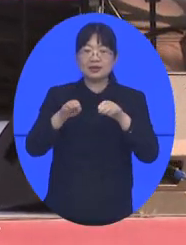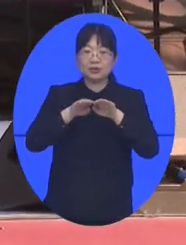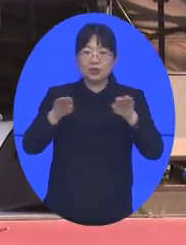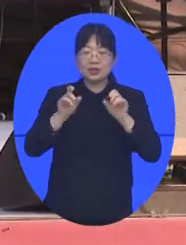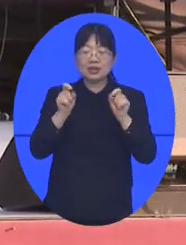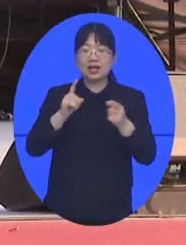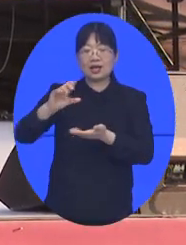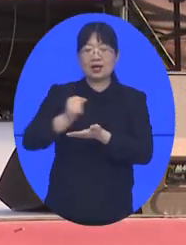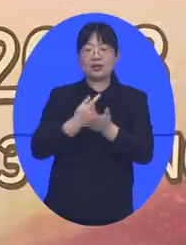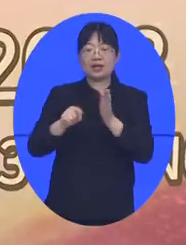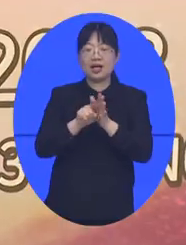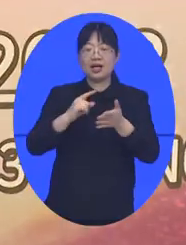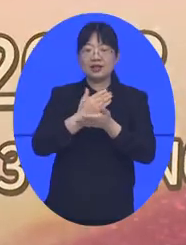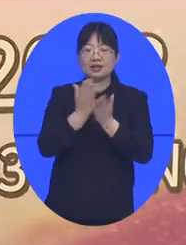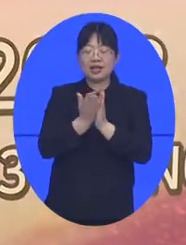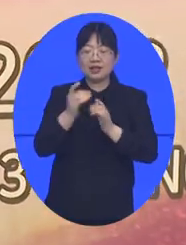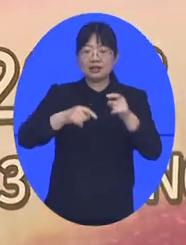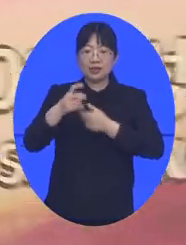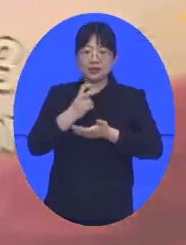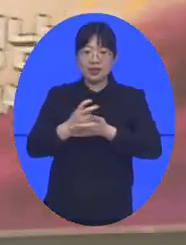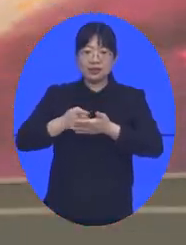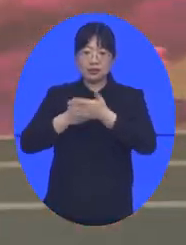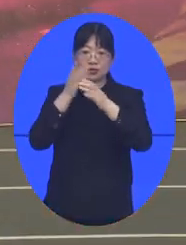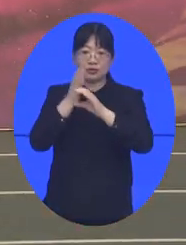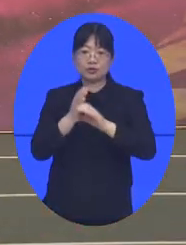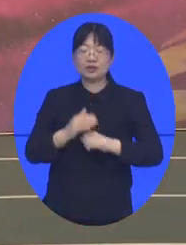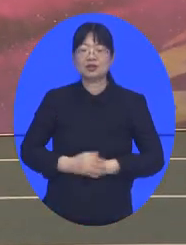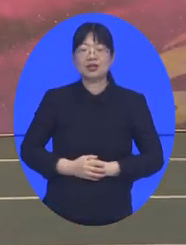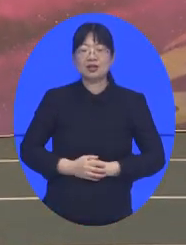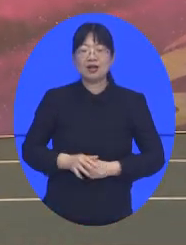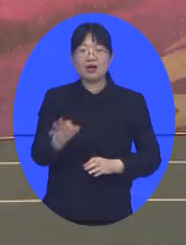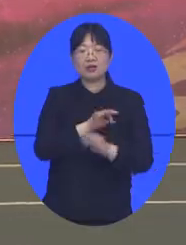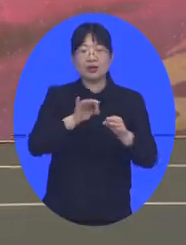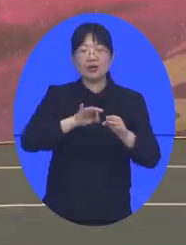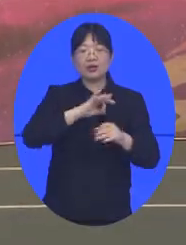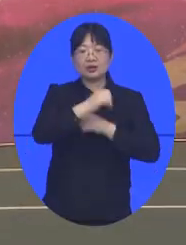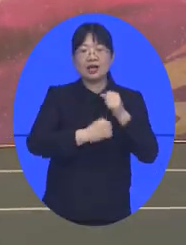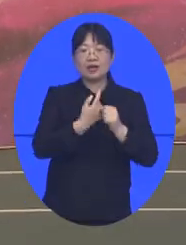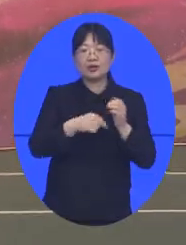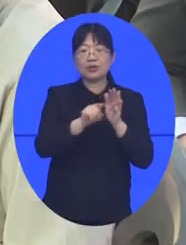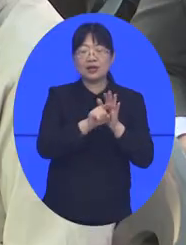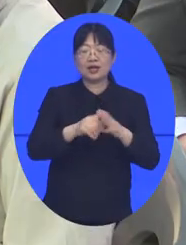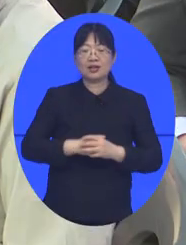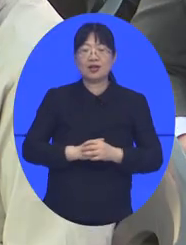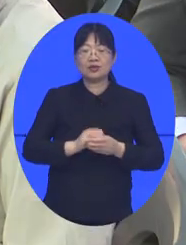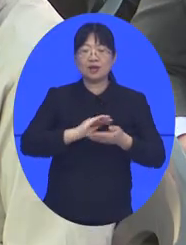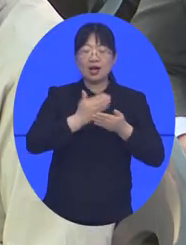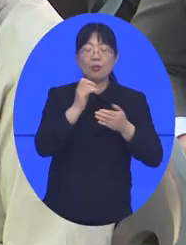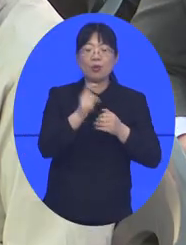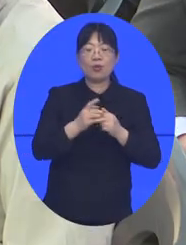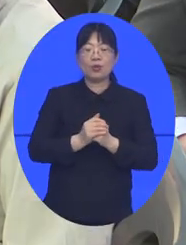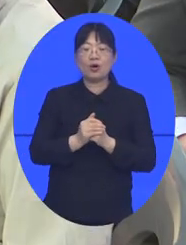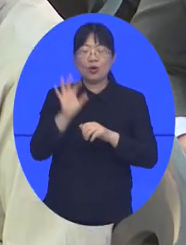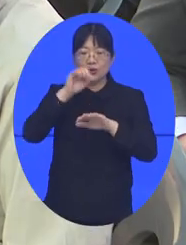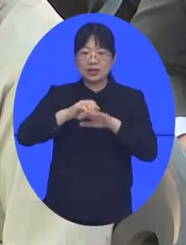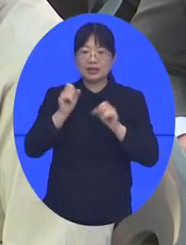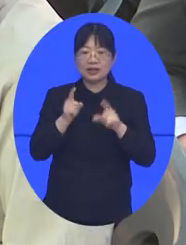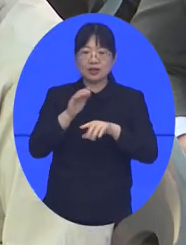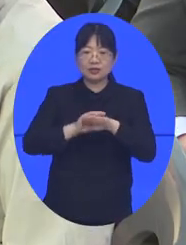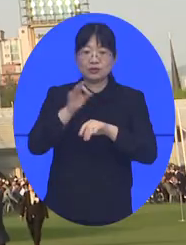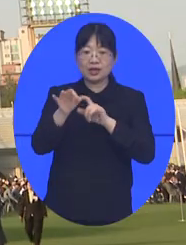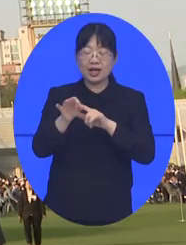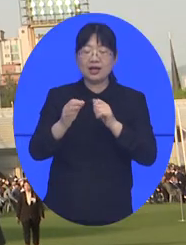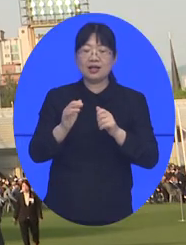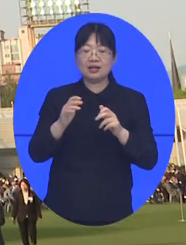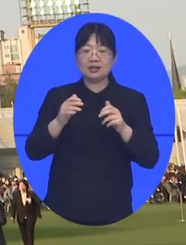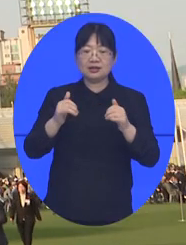기회를 받을 수 있도록 다양한 정책을 추진하고 있습니다. 경제적 자유를 위해 누림통장과 훈련 장애인 기회수당을, 사회